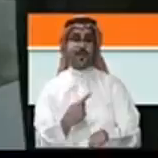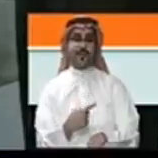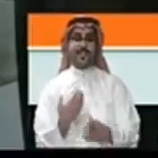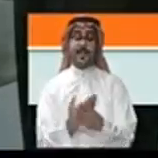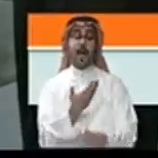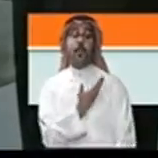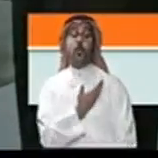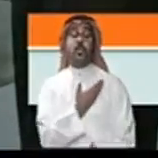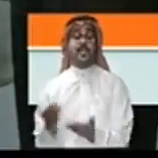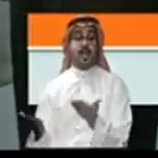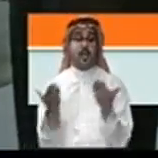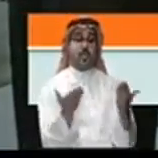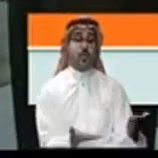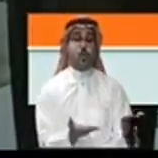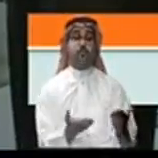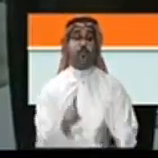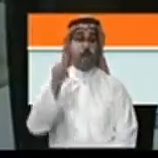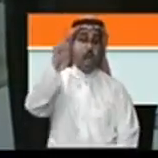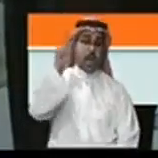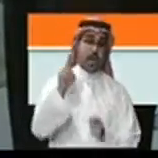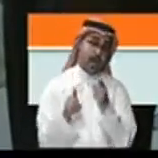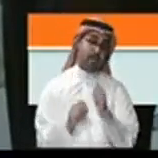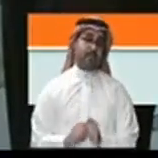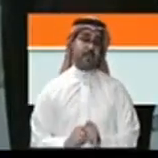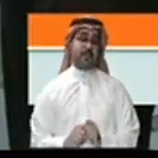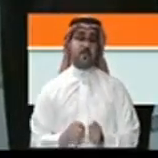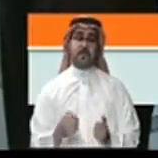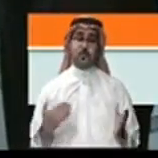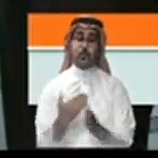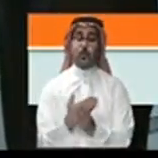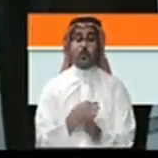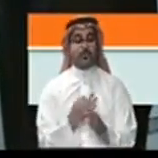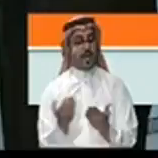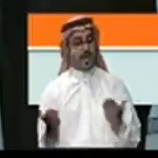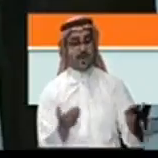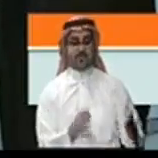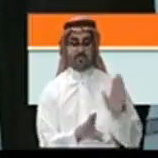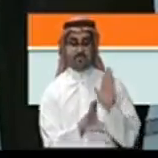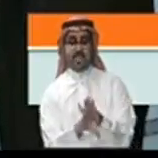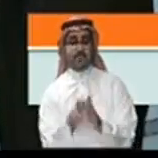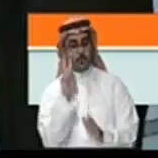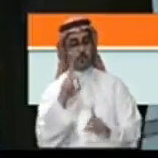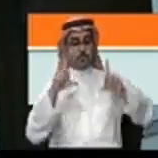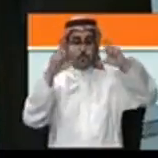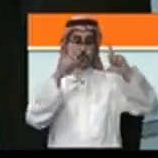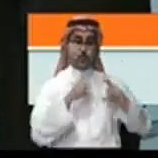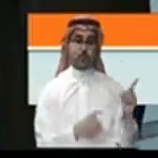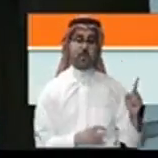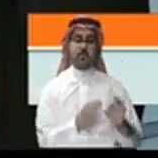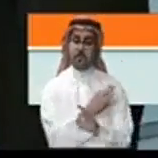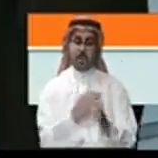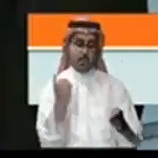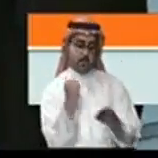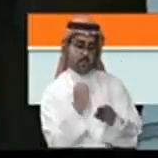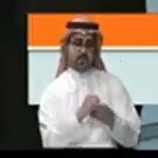الله الحرام، حيث هيأت صالة الحجاج بالمنفذ ودعمتها بالكوادر البشرية المؤهلة لأعمال الحج وبالأجهزة